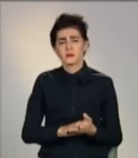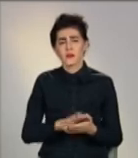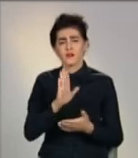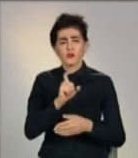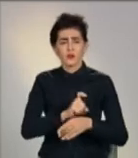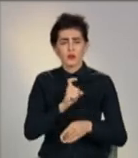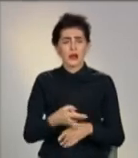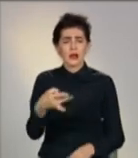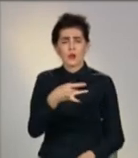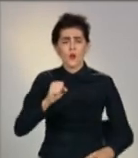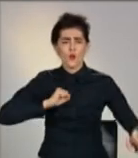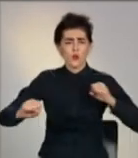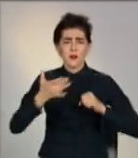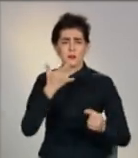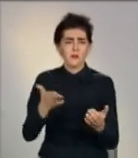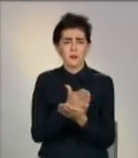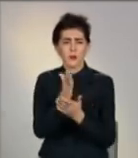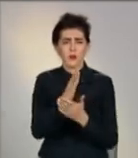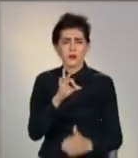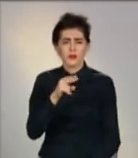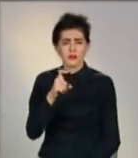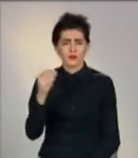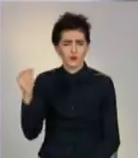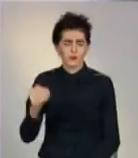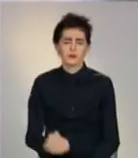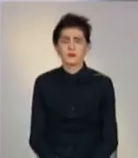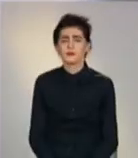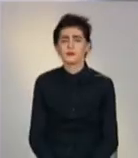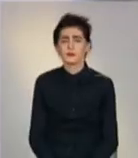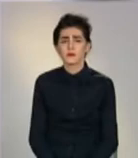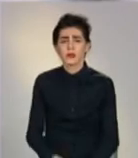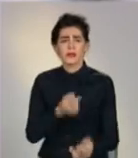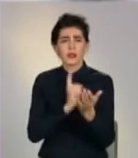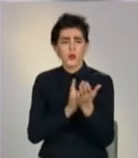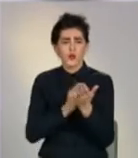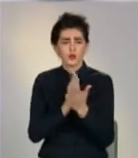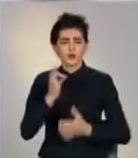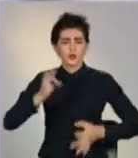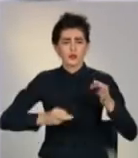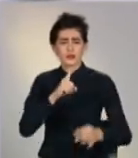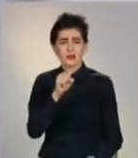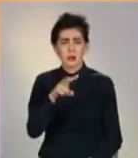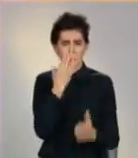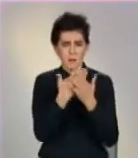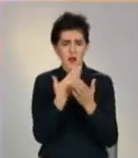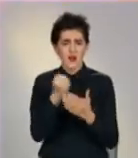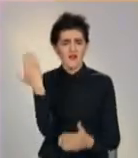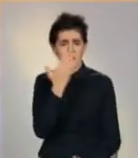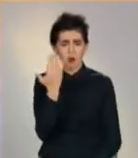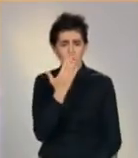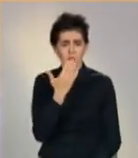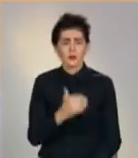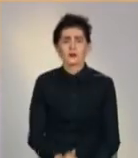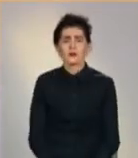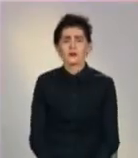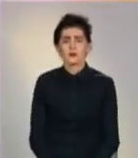Донецької регіональної організації політичної партії «Опозиційна платформа за життя». Як доказ, у судовій залі транслюють відео. Один,